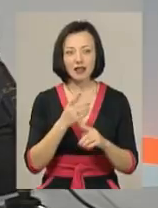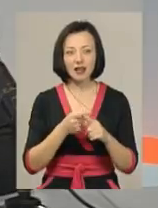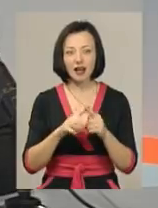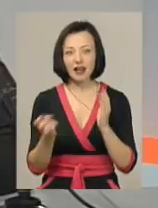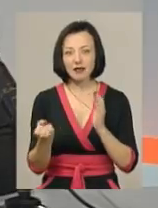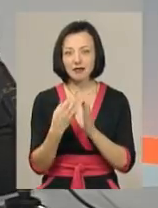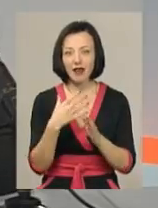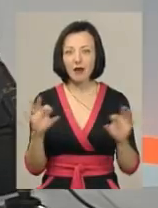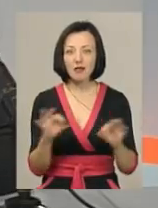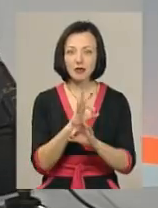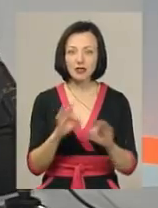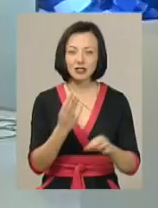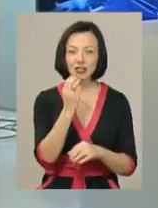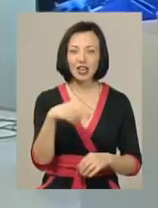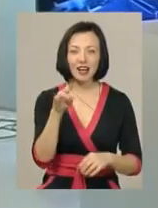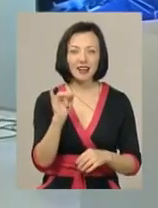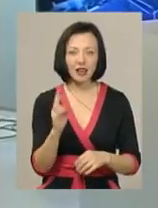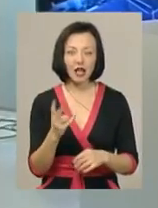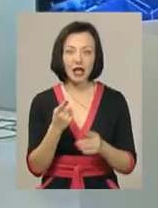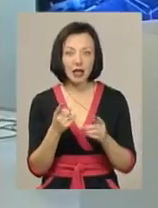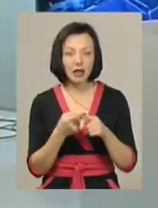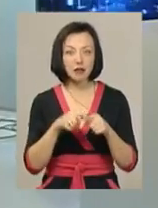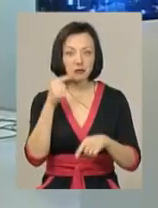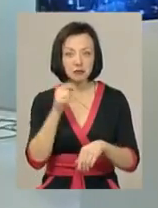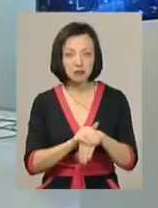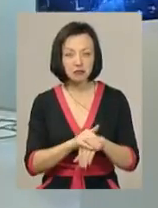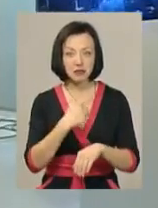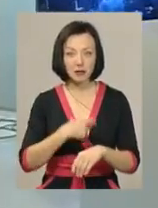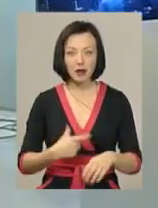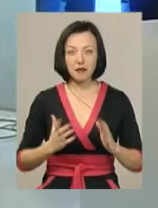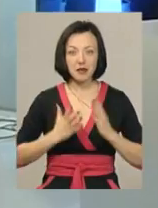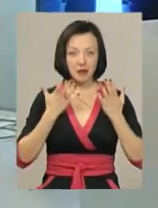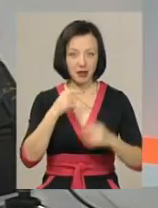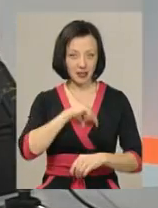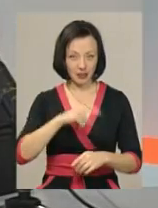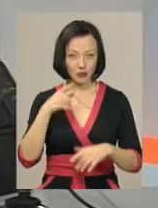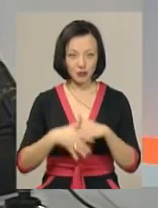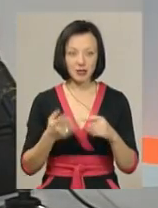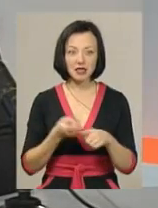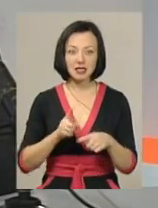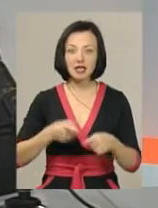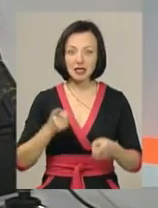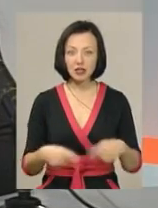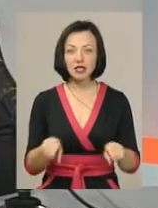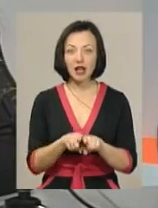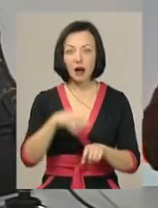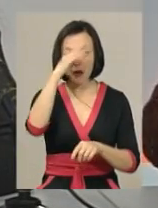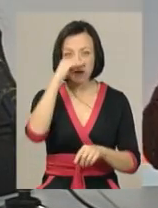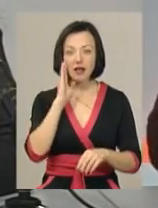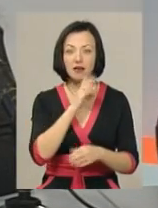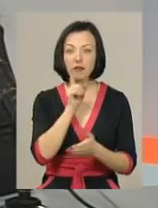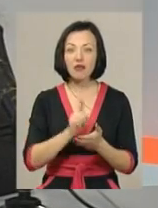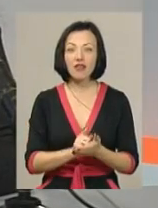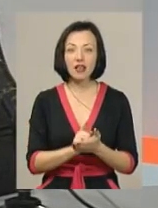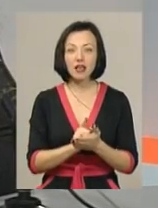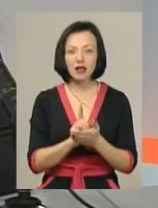щедрика І от іду наспівую Щедрик і ловлю себе на тому що моментально піднімається настрій розумієте і це дійсно так так само батьки вони повинні